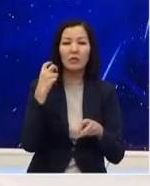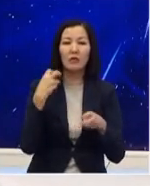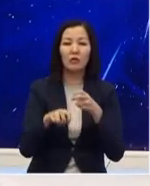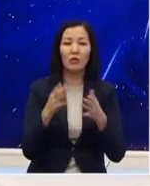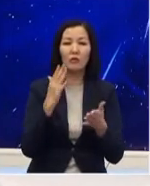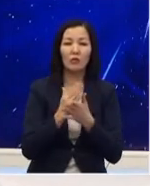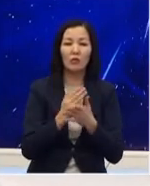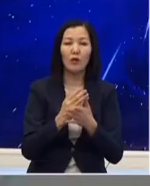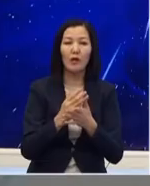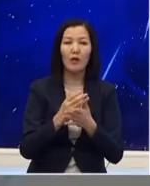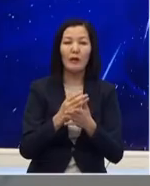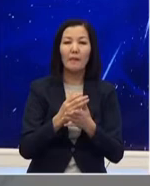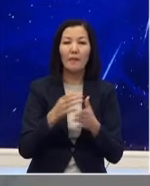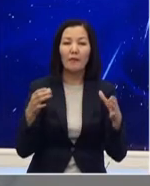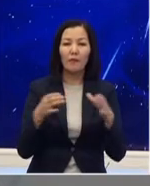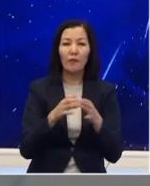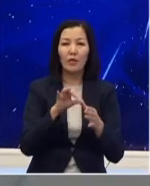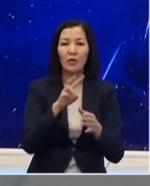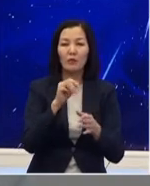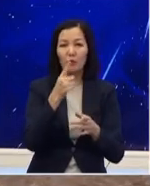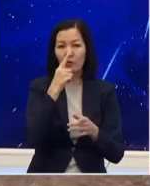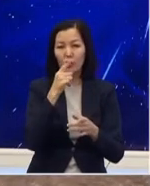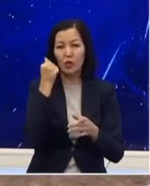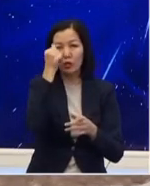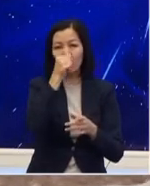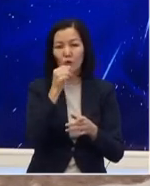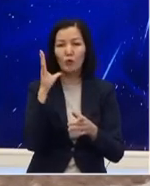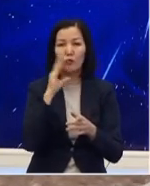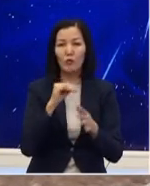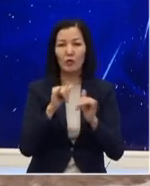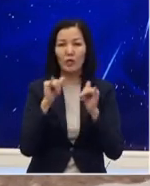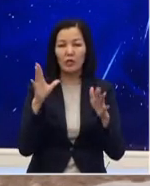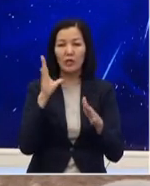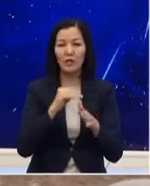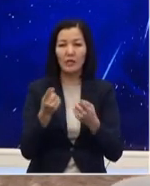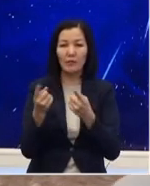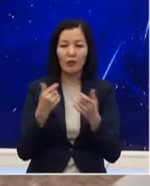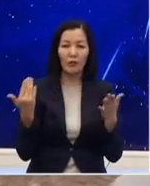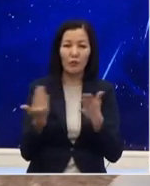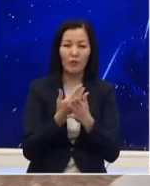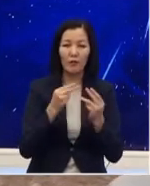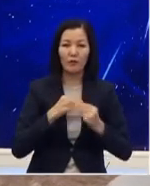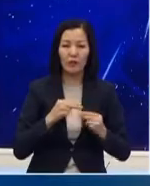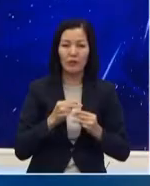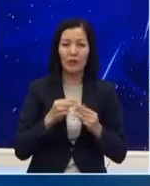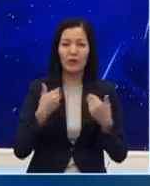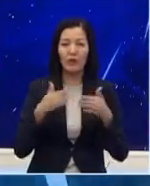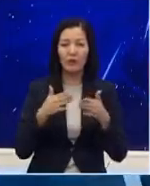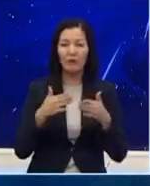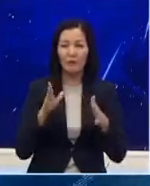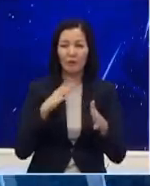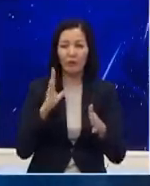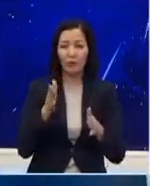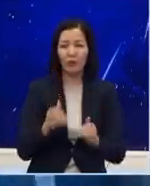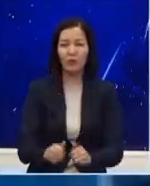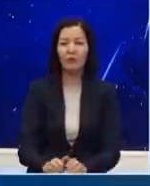слуха. По словам представителей фонда Тамшибулах, в ближайшие годы они намерены расширяться и привлекать новых сотрудников из числа выпускников. Дамир